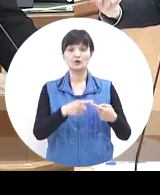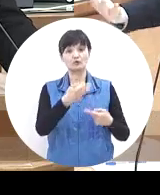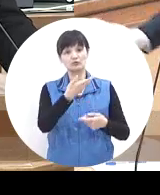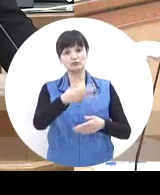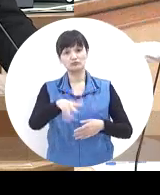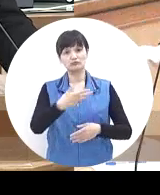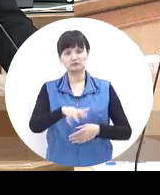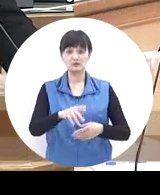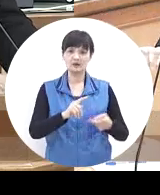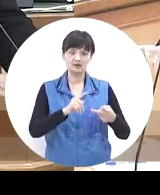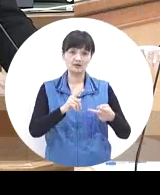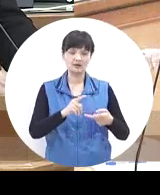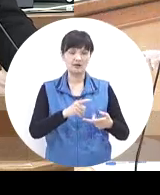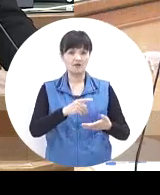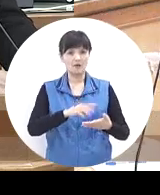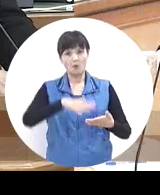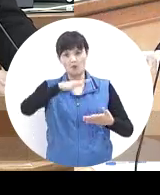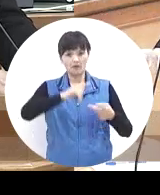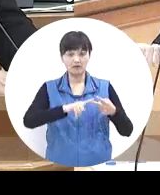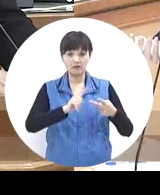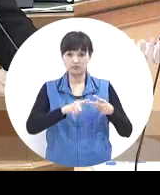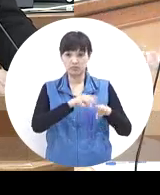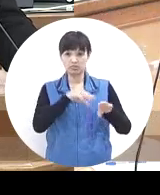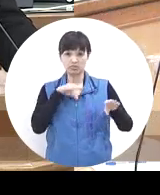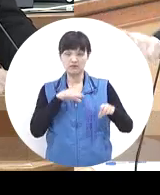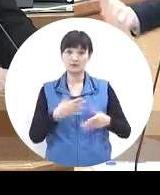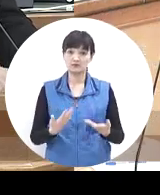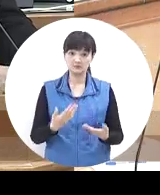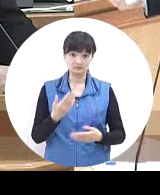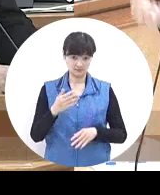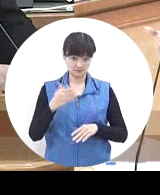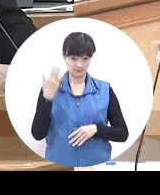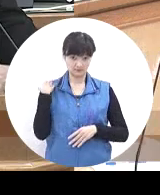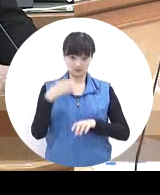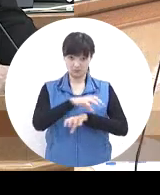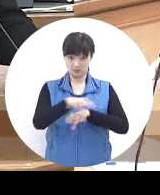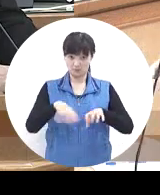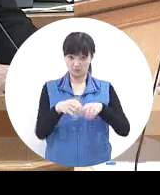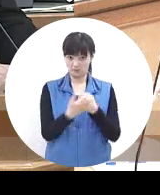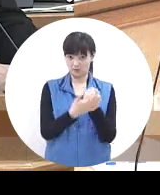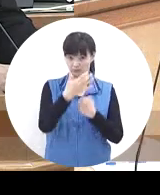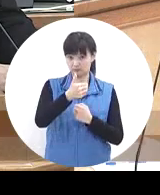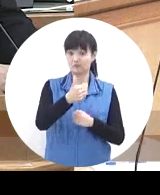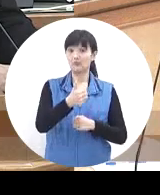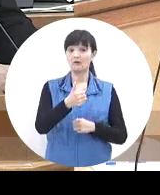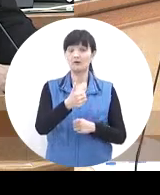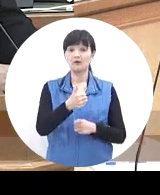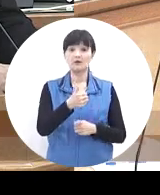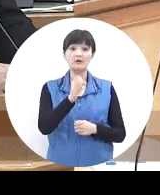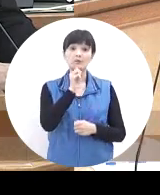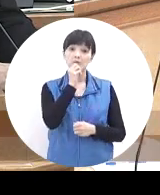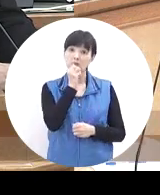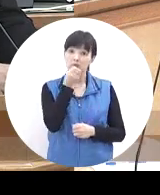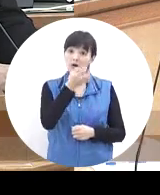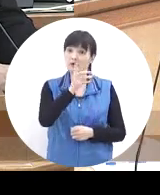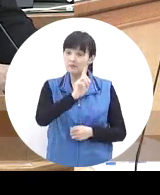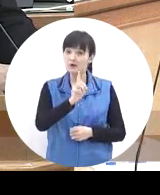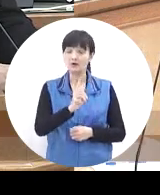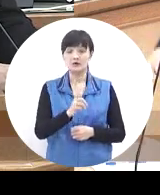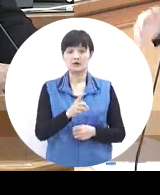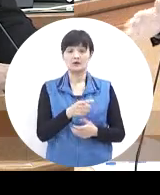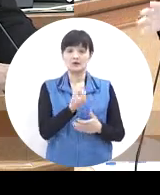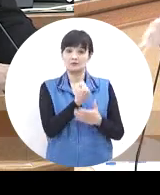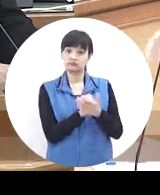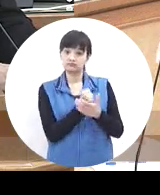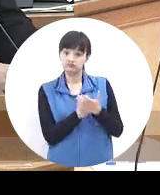现在汐止就这样啊。我们环保局长之前告诉大家什么？水肥要设在芦洲跟汐止，有没有跟我们沟通？